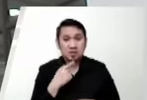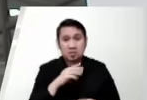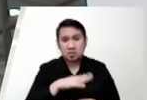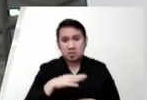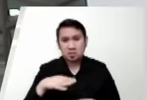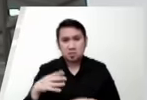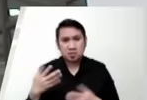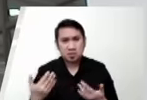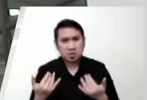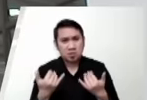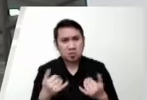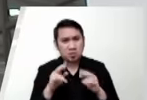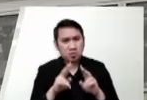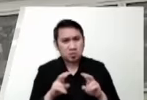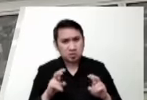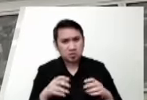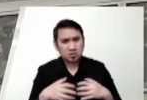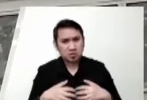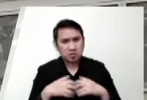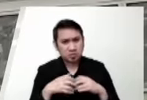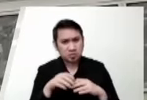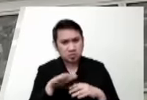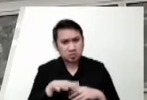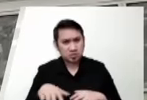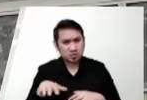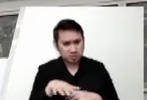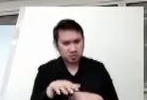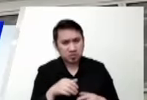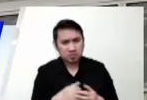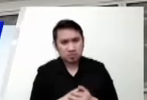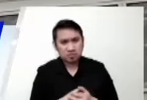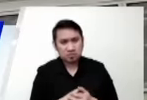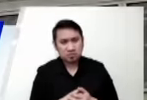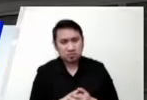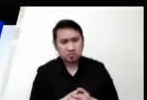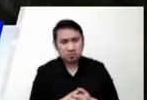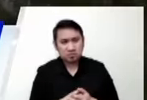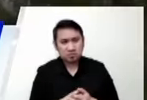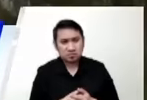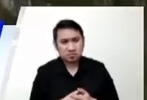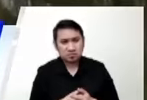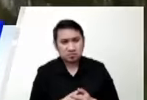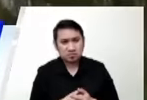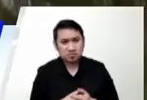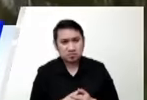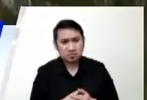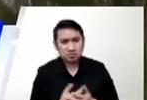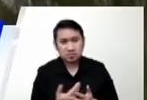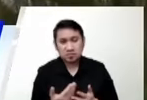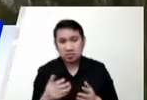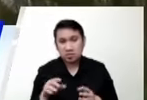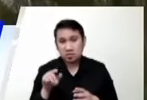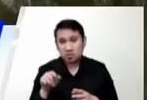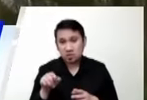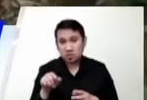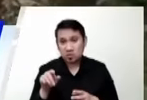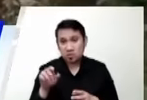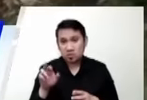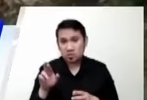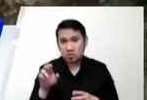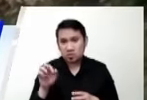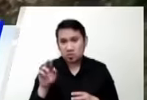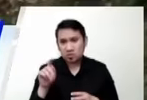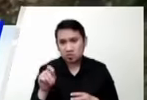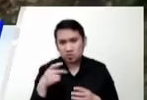pinaiimbestigahan nito ang pagtatayo ng resort sa bahagi ng Chocolate Hills na sakop ng bayan ng Sagbayan. Bukod sa resort, iimbestigahan din ang isa